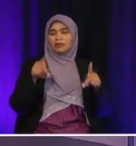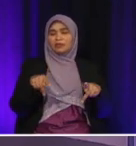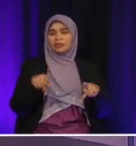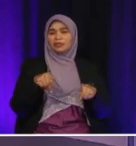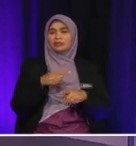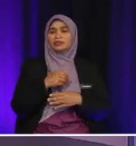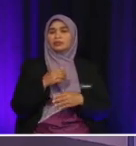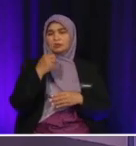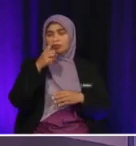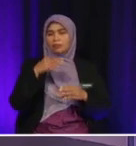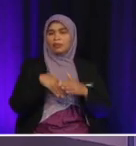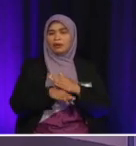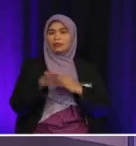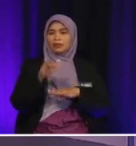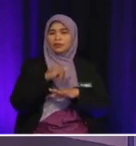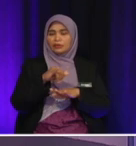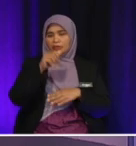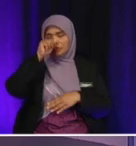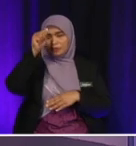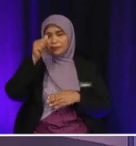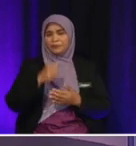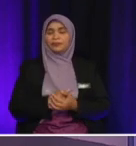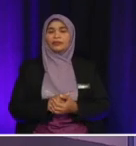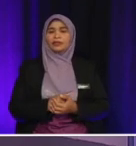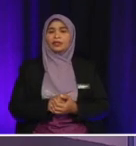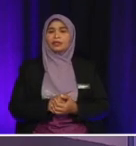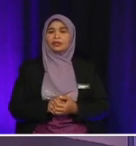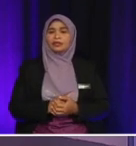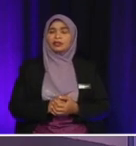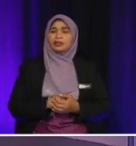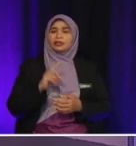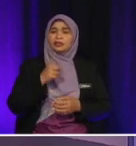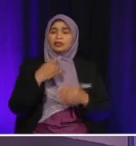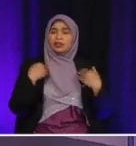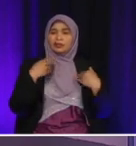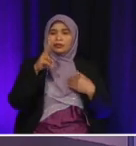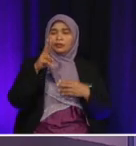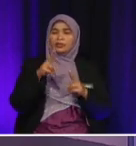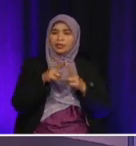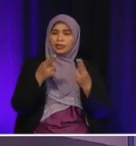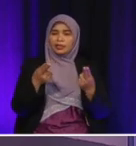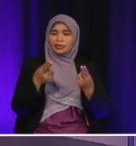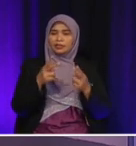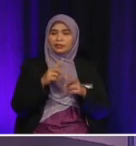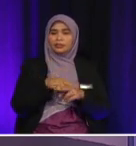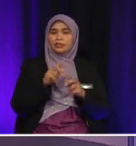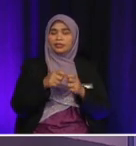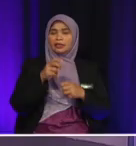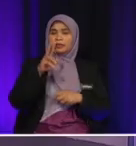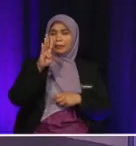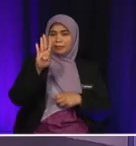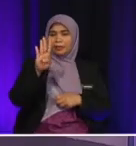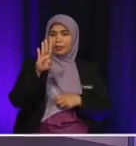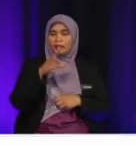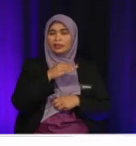Allah ya seterusnya untuk untuk hadis kita ada dua hadis yang kita pelajari sewaktu tingkatan empat dan dua lagi